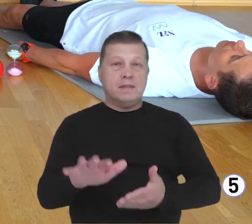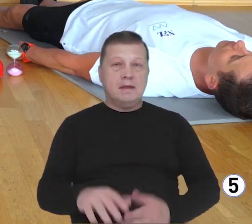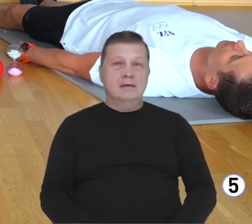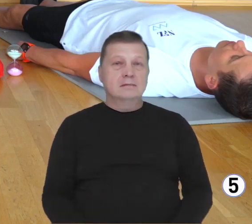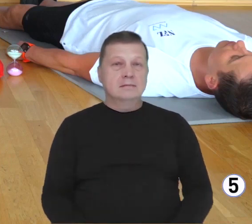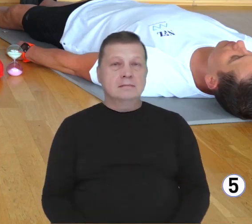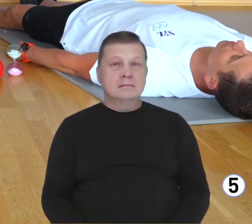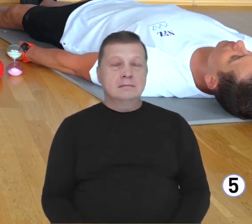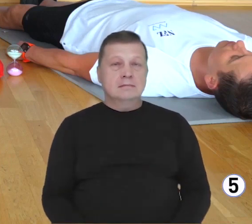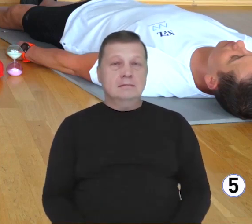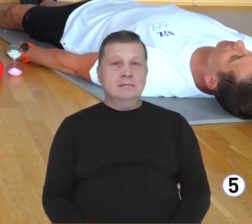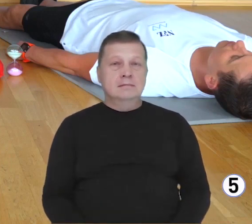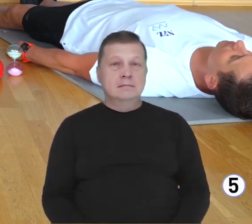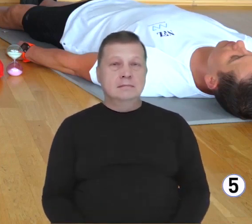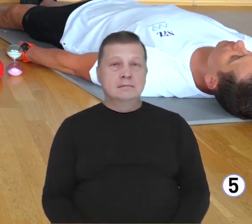15.